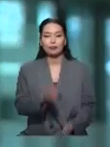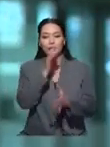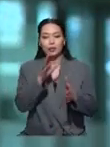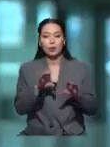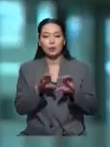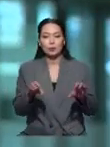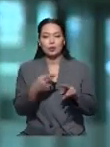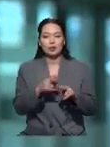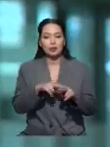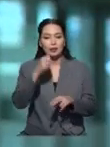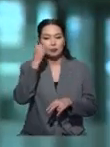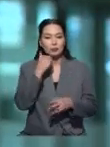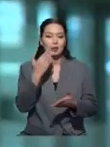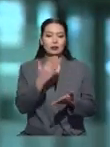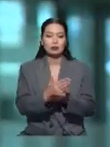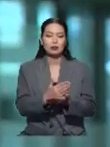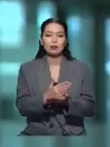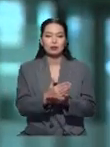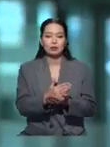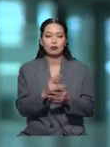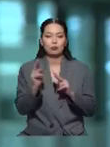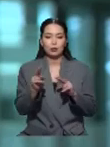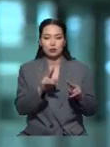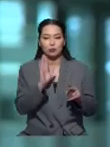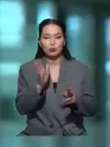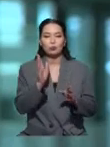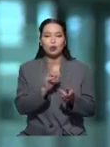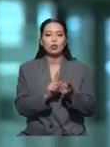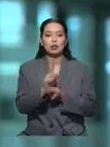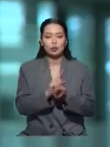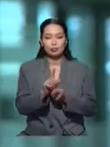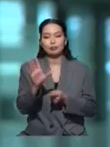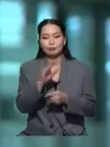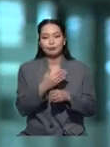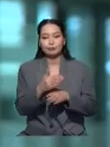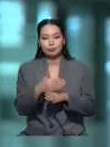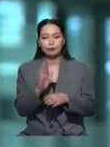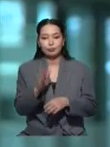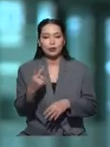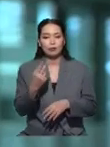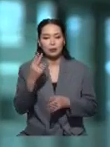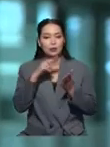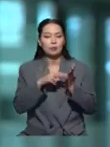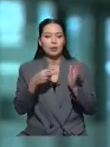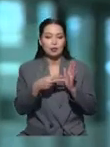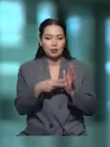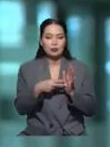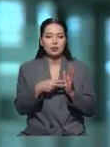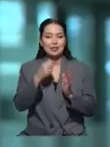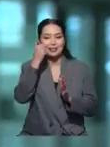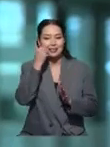износ 75% и выше, будут модернизированы в первом этапе. Во втором этапе мы планируем модернизировать износ